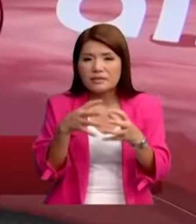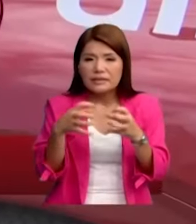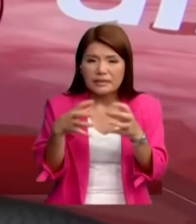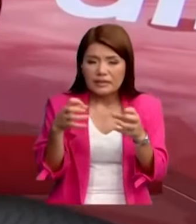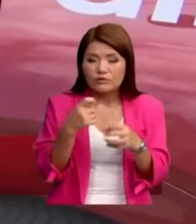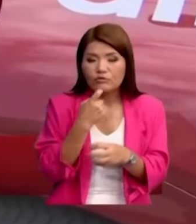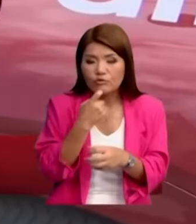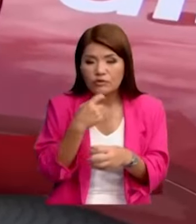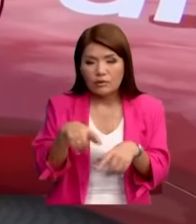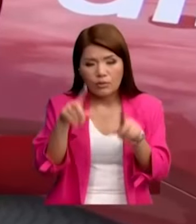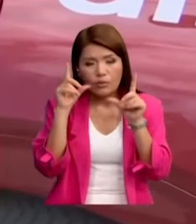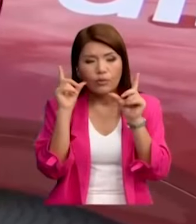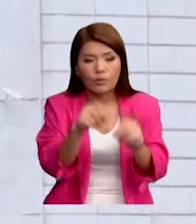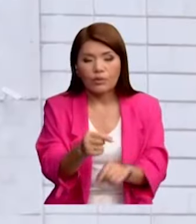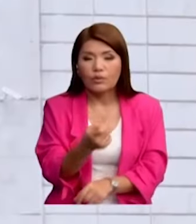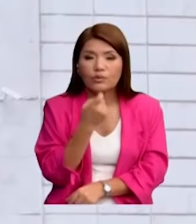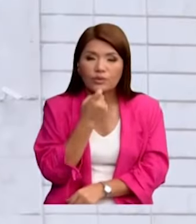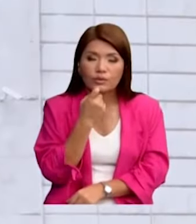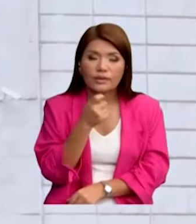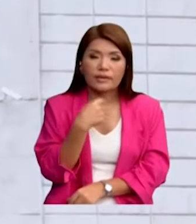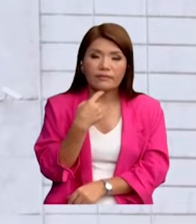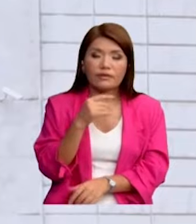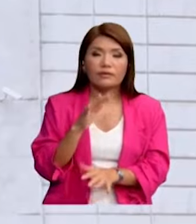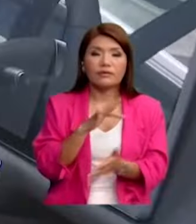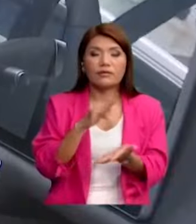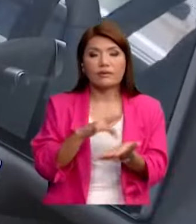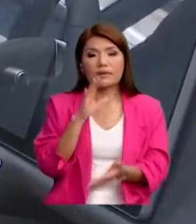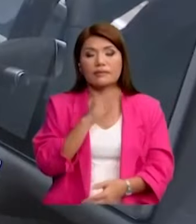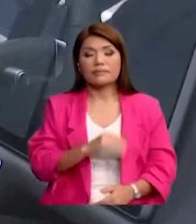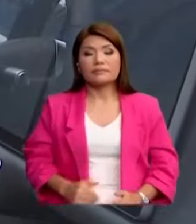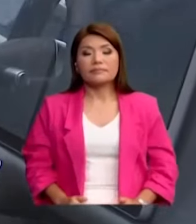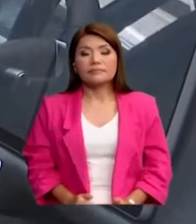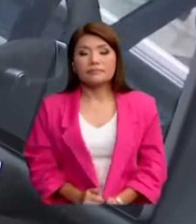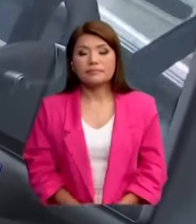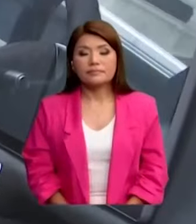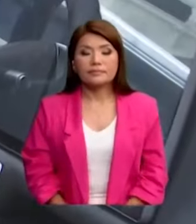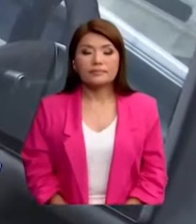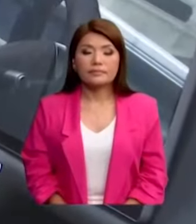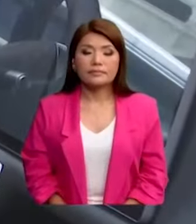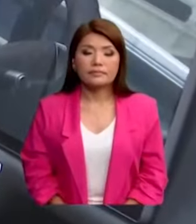шығу электрокөлік иелері үшін әзірге мүмкін болмай тұр екен. Сымбат Серікқызы, Ерлан Сарманов, Атамекен Бизнес.